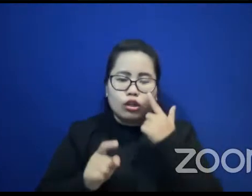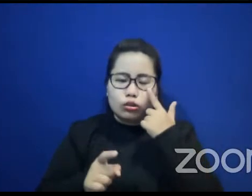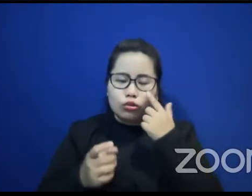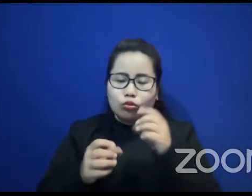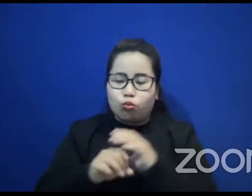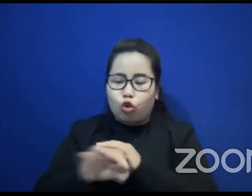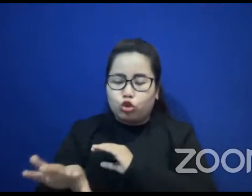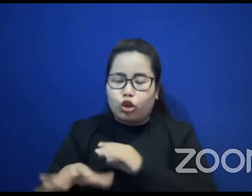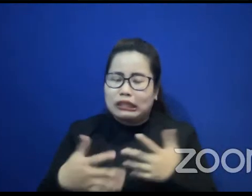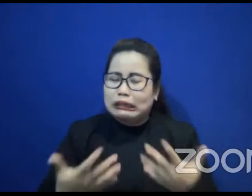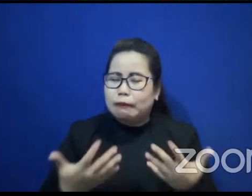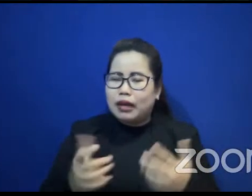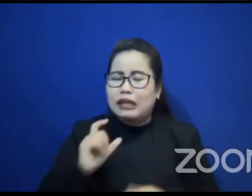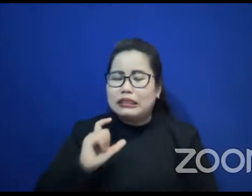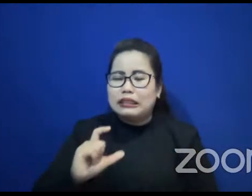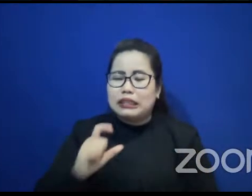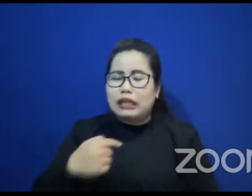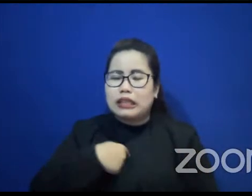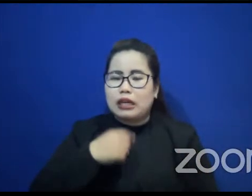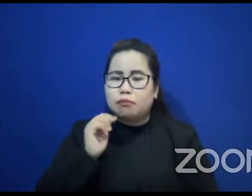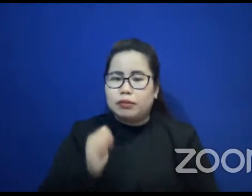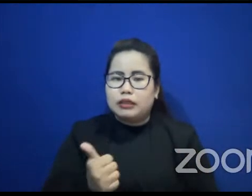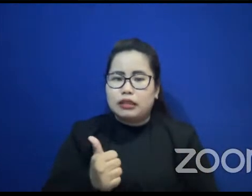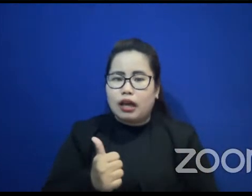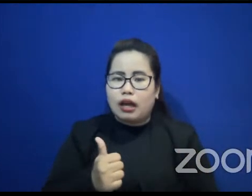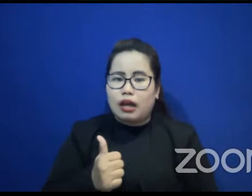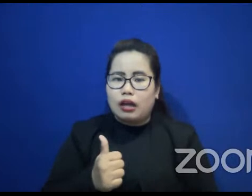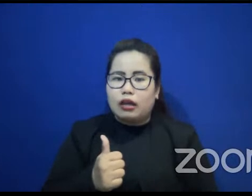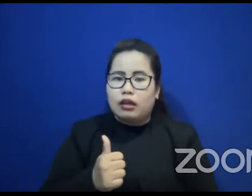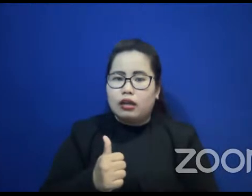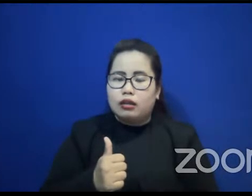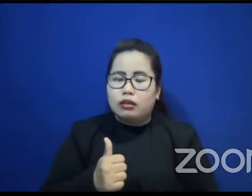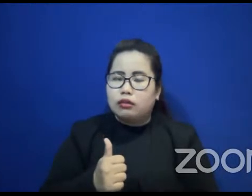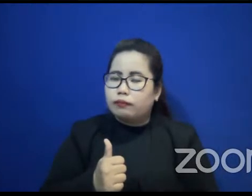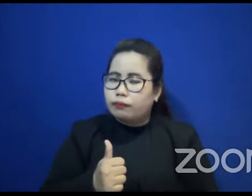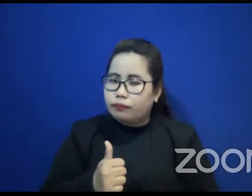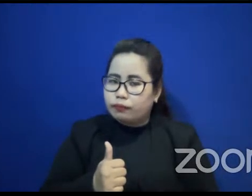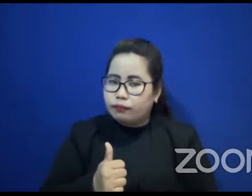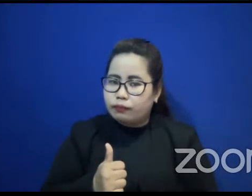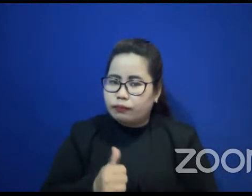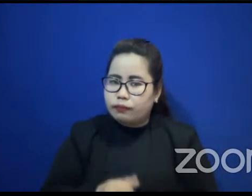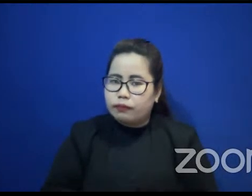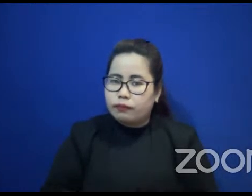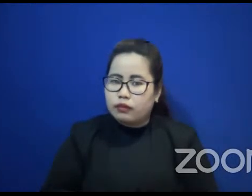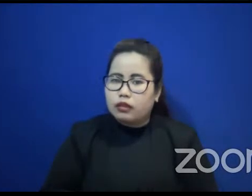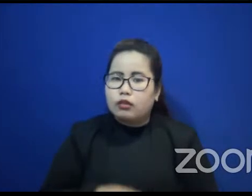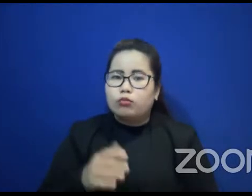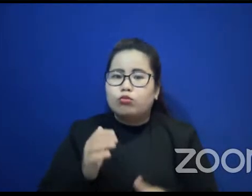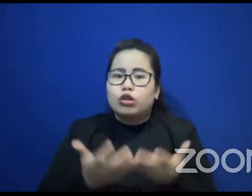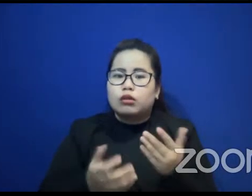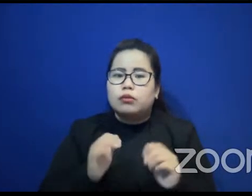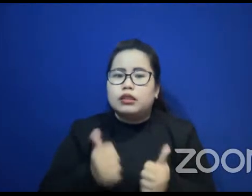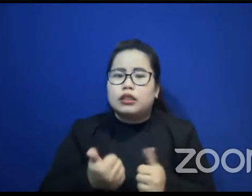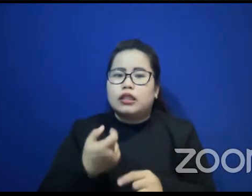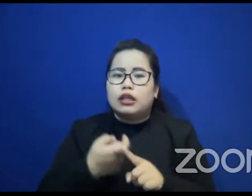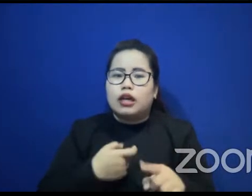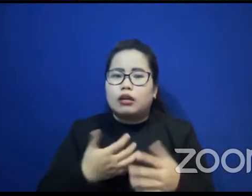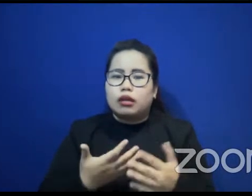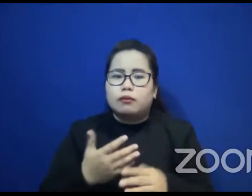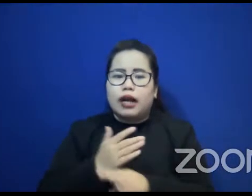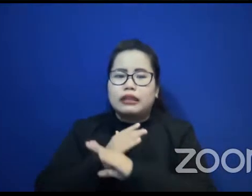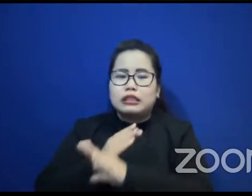Gimana caranya saya bisa membuat partai apa namanya perjanjian disitu nah itu